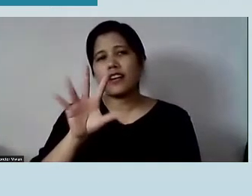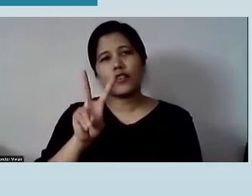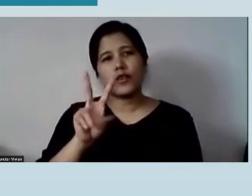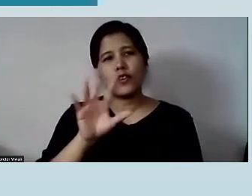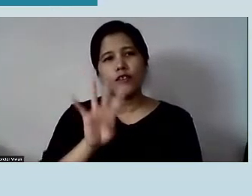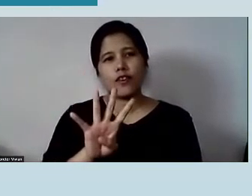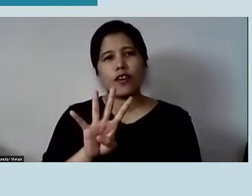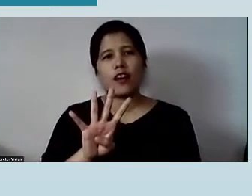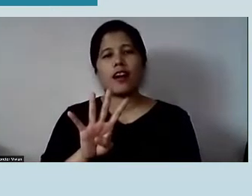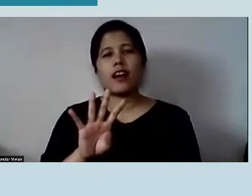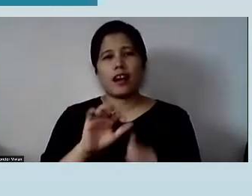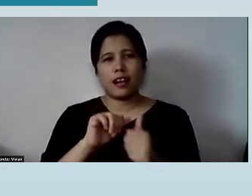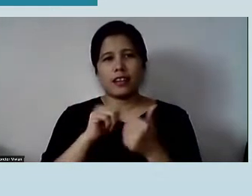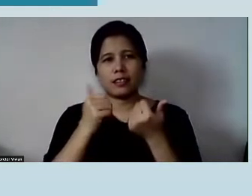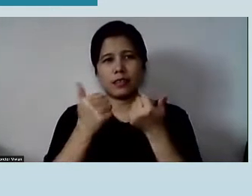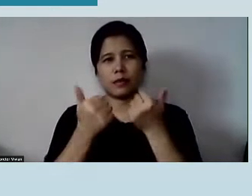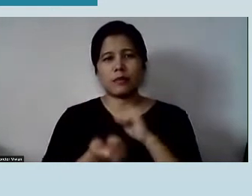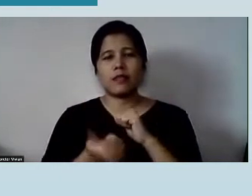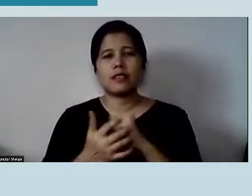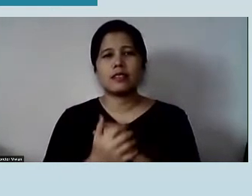Another amendment of Republic Act